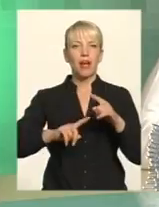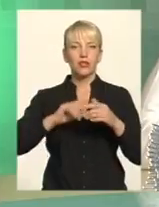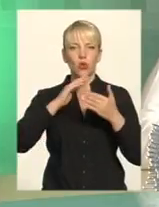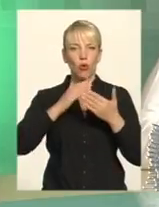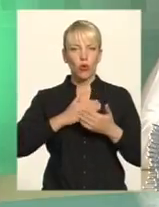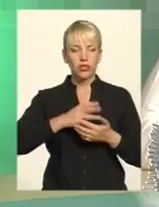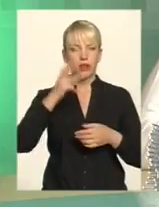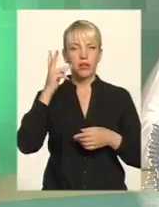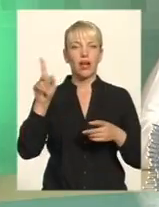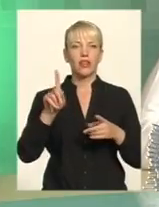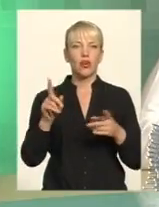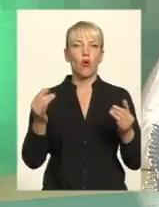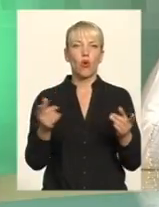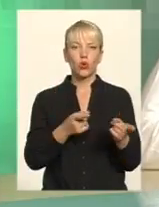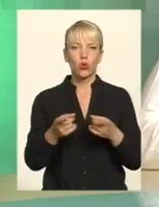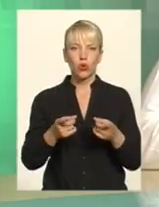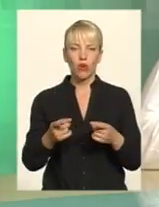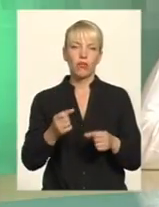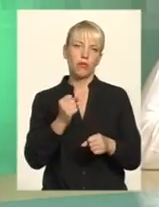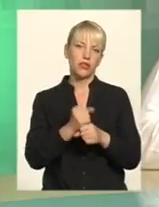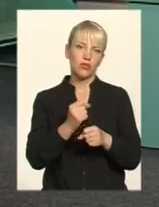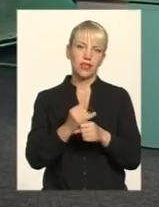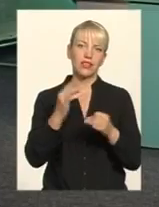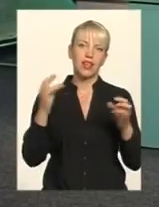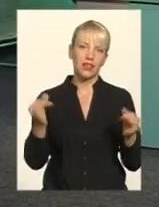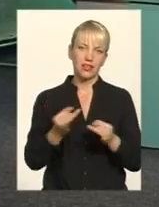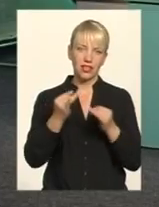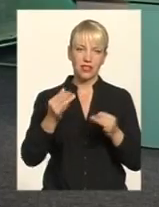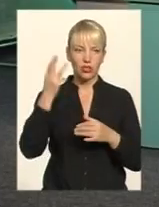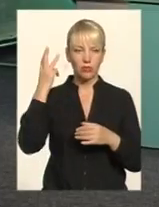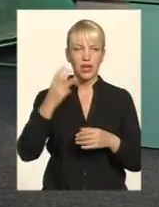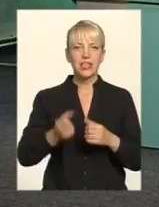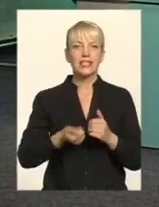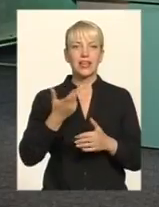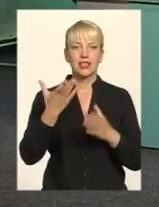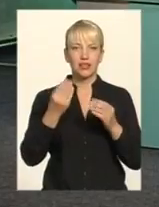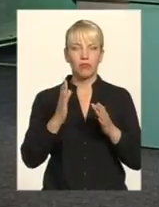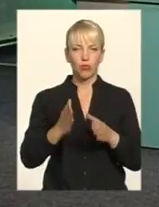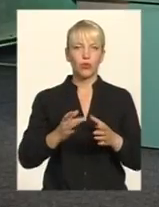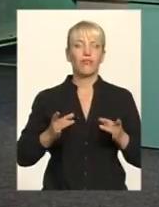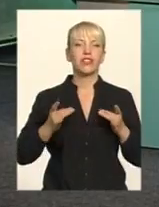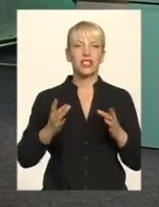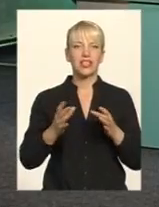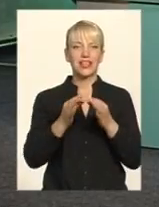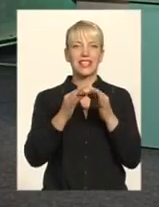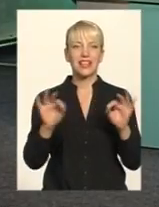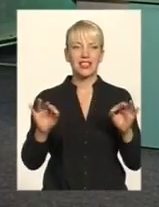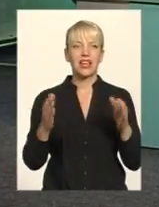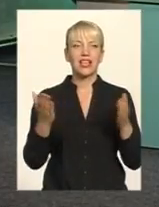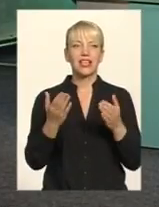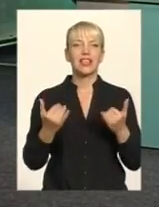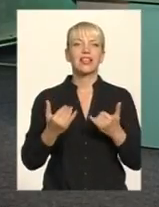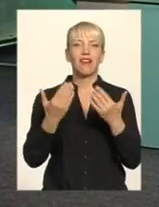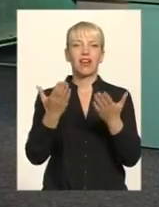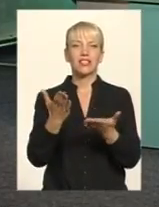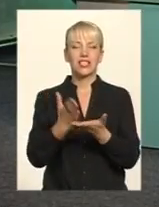в інтересах Хмельниччини і громади Хмельниччини. Власне, за кілька днів ми відзначатимемо чергову різницю з Дня Незалежності, яким є для вас цей день, з якими